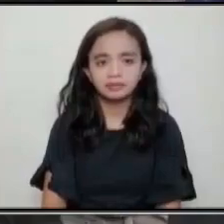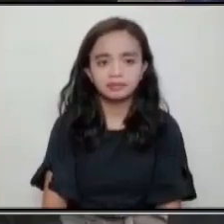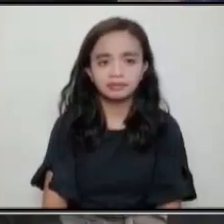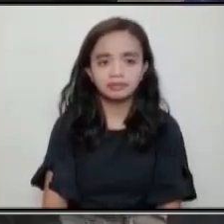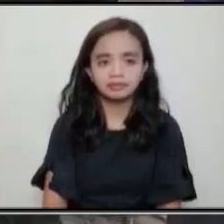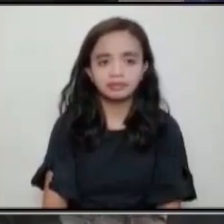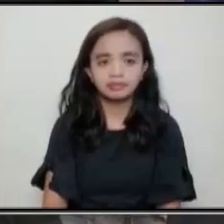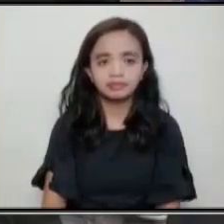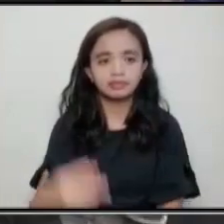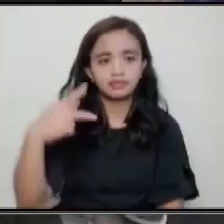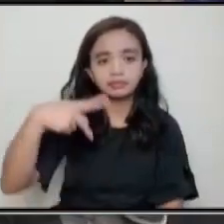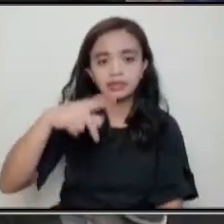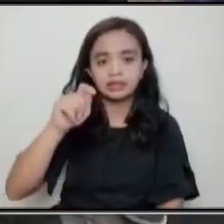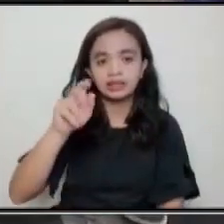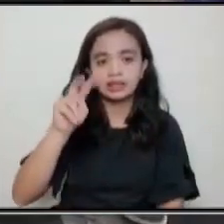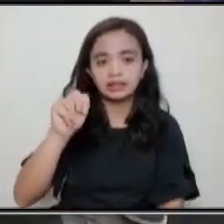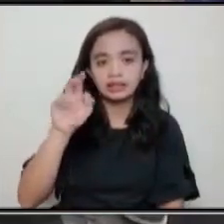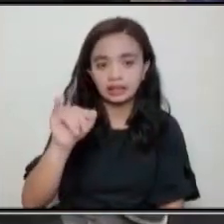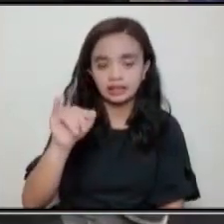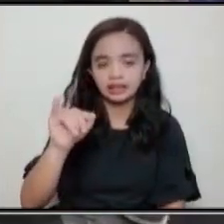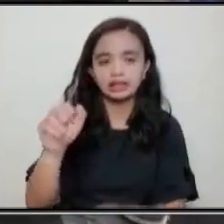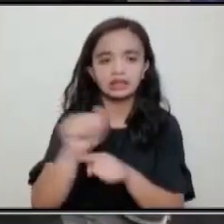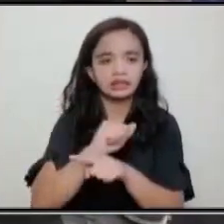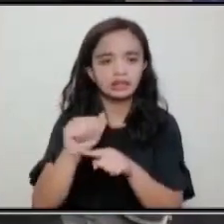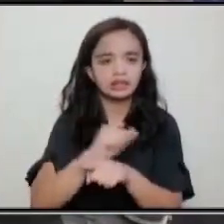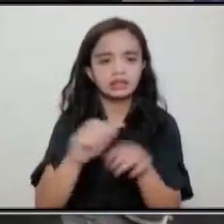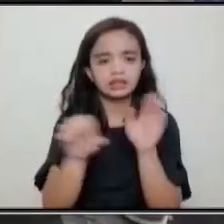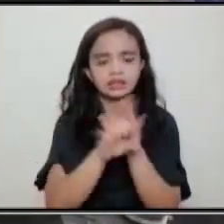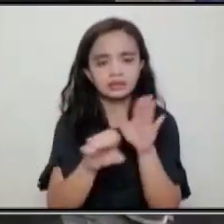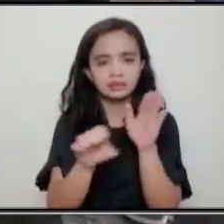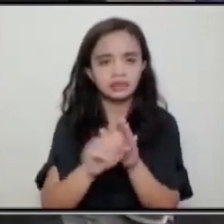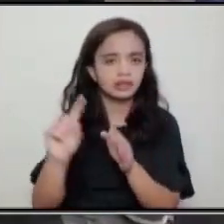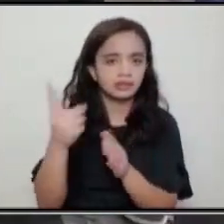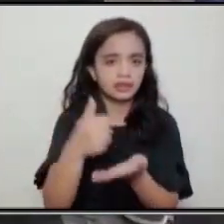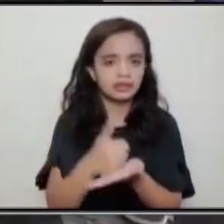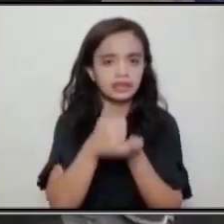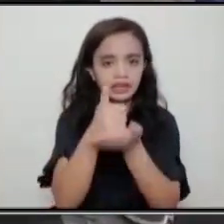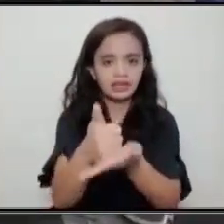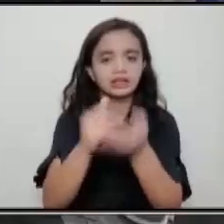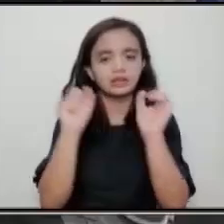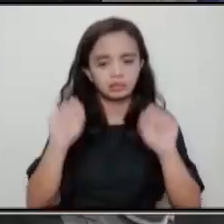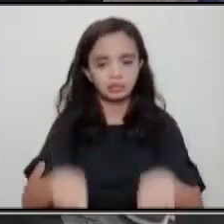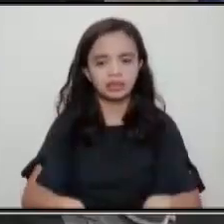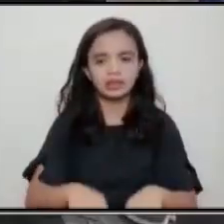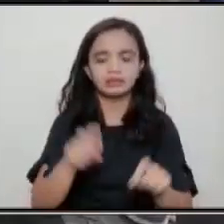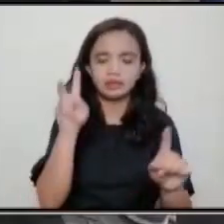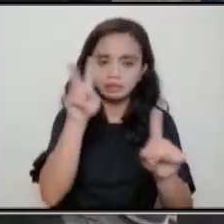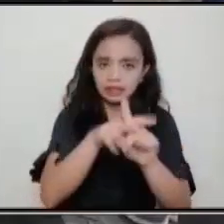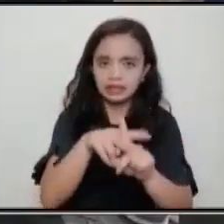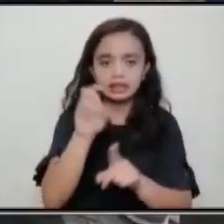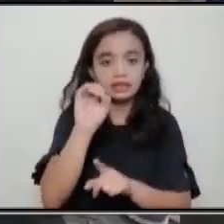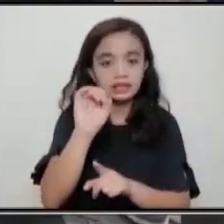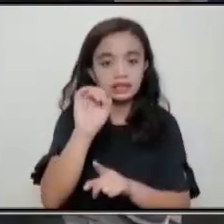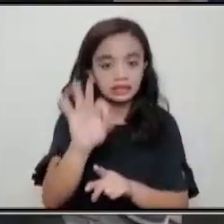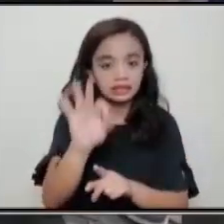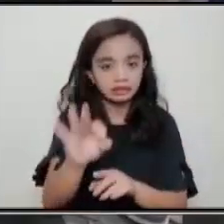ng mga training tulad ng first aid training na pwede nating i-apply if ever na magkaroon tayo ng